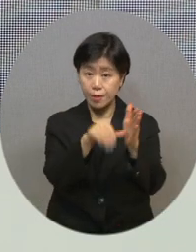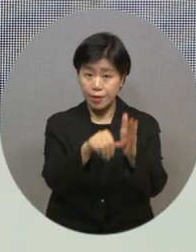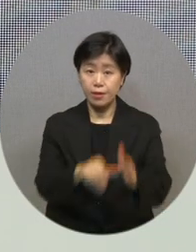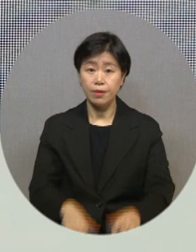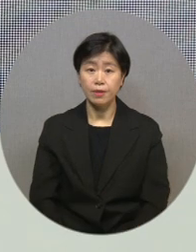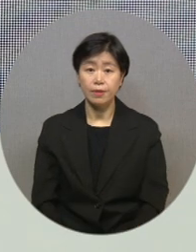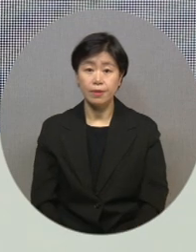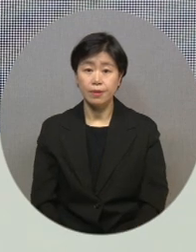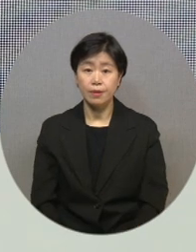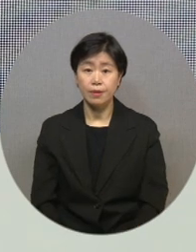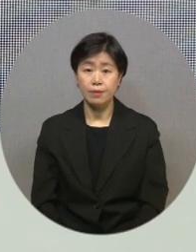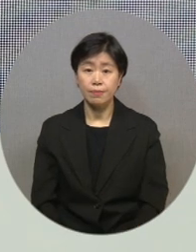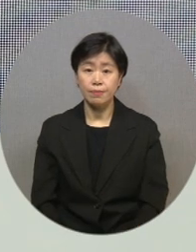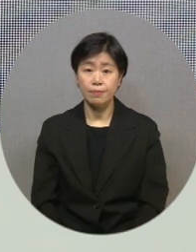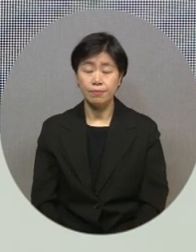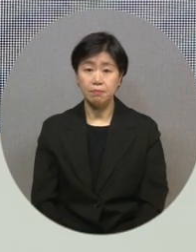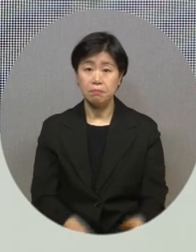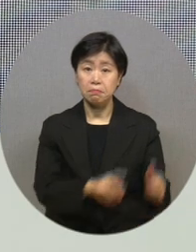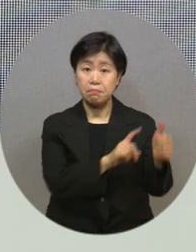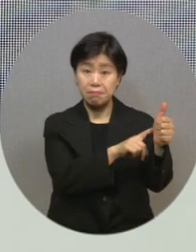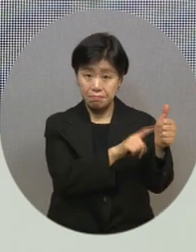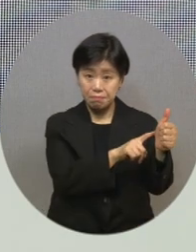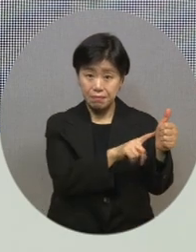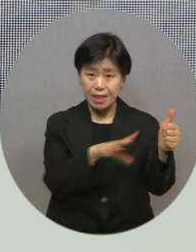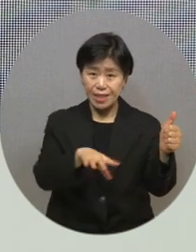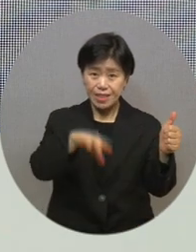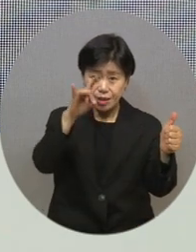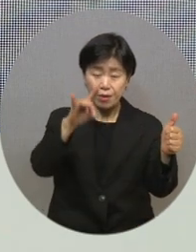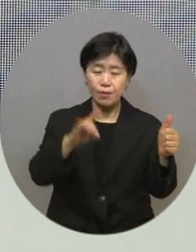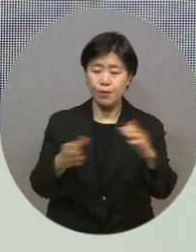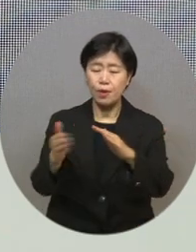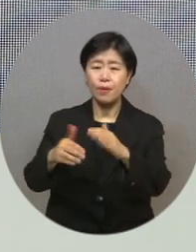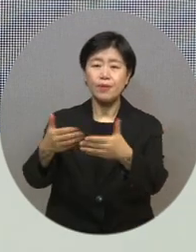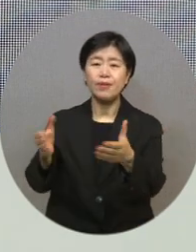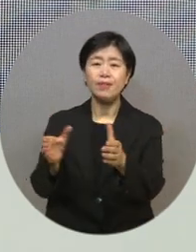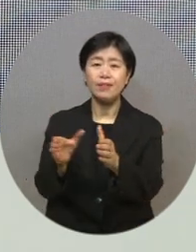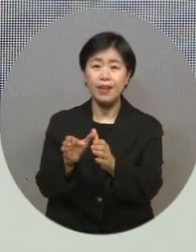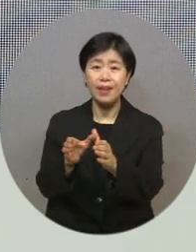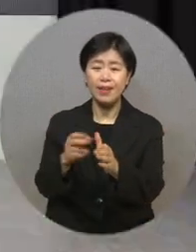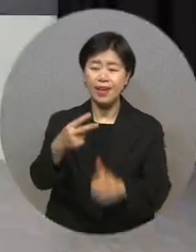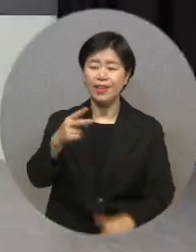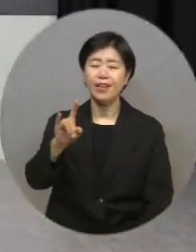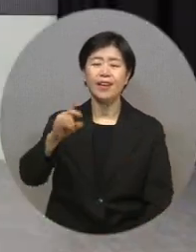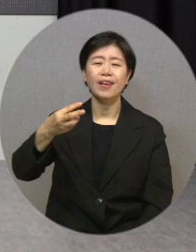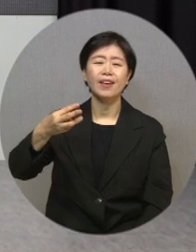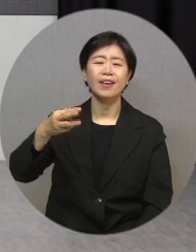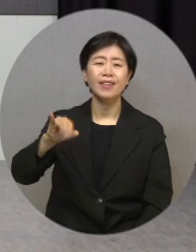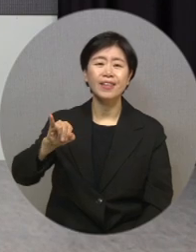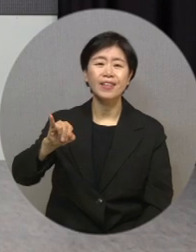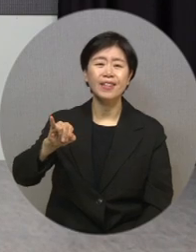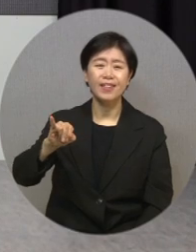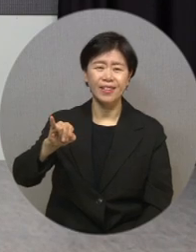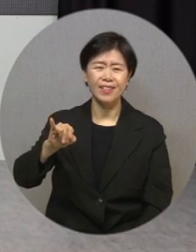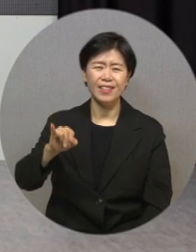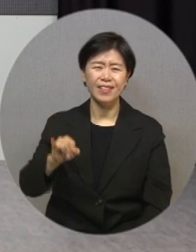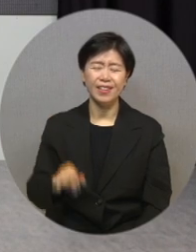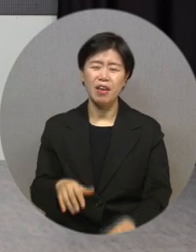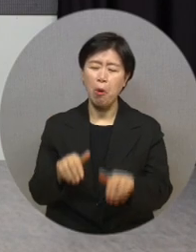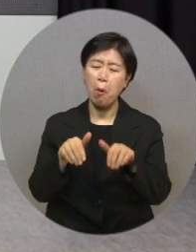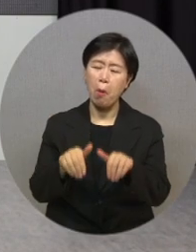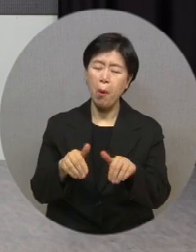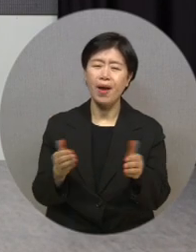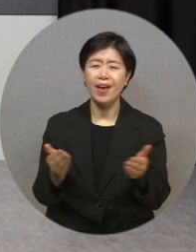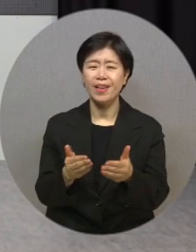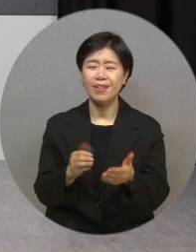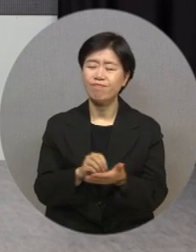3월에에 정원이 사는 공단 대리로 입사를 해서네 맞습니다 예이 벌써 많은